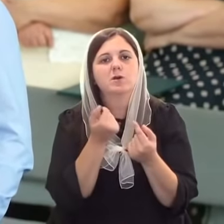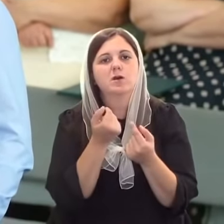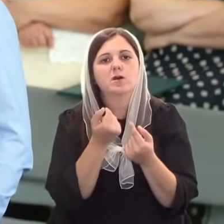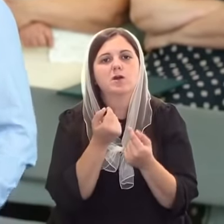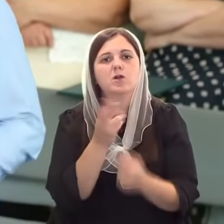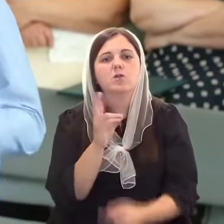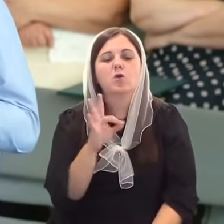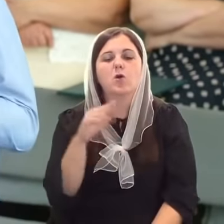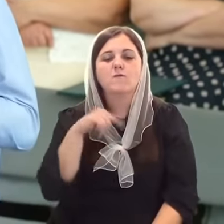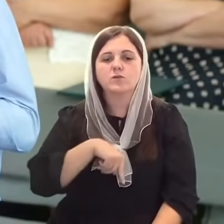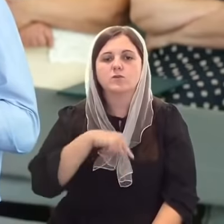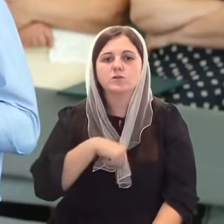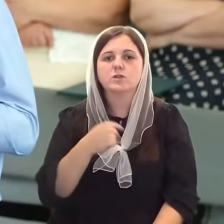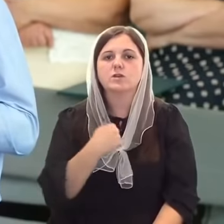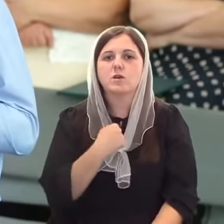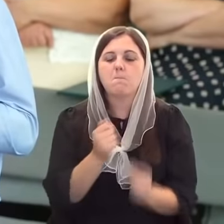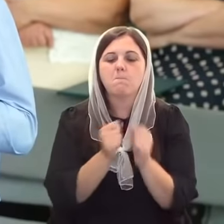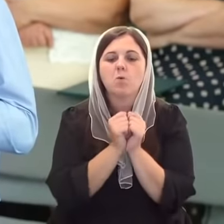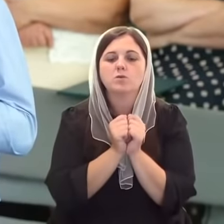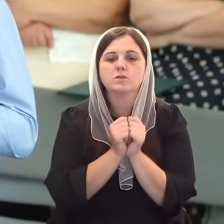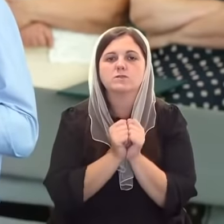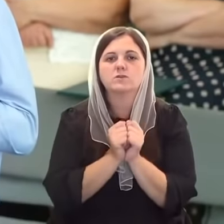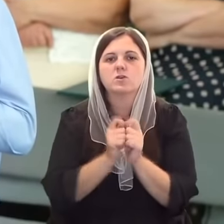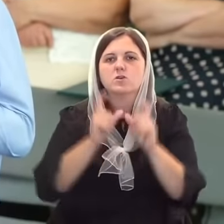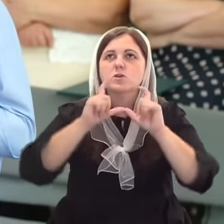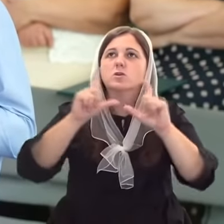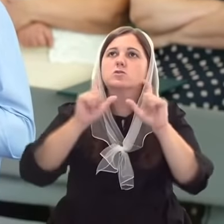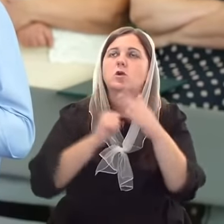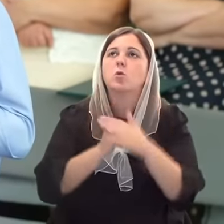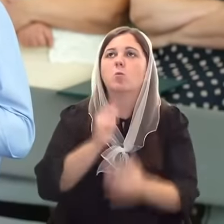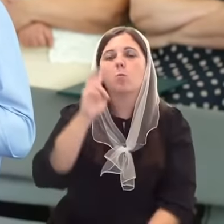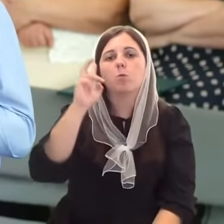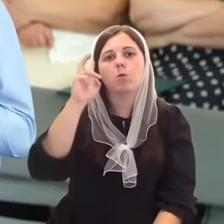шевелились, но я внутри кричал Богу.